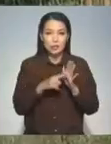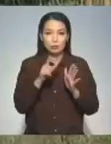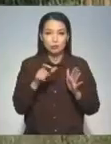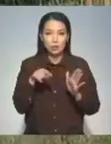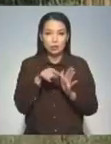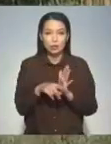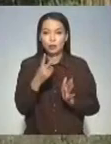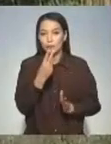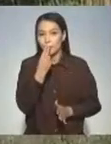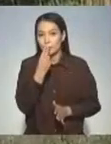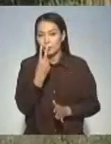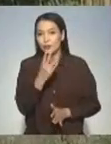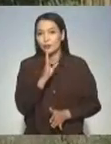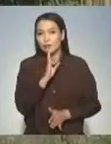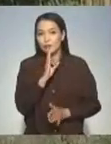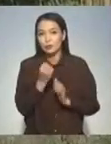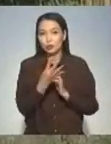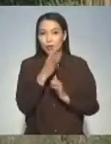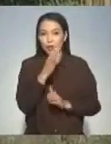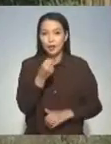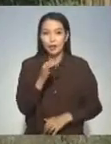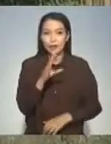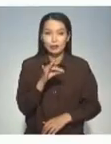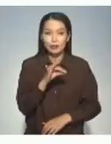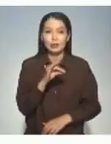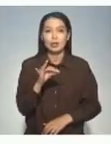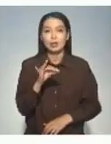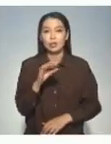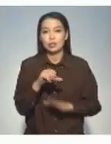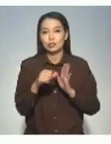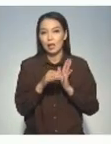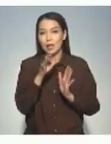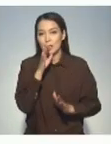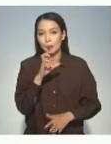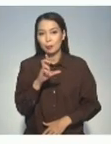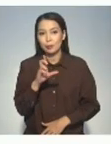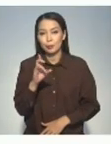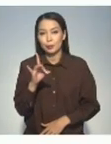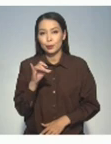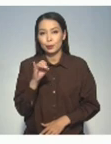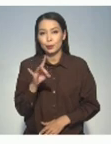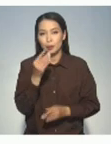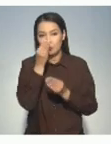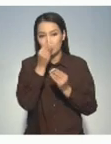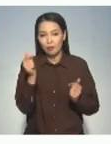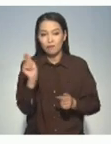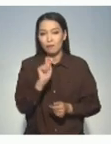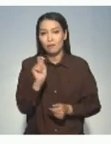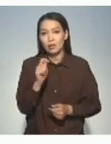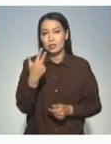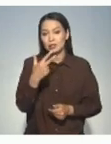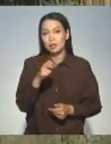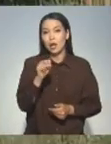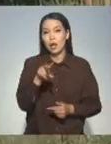двое подростков, две девочки, 14-летняя Айви Вебстер и 16-летняя Британи Бьюер, пропали в воскресенье